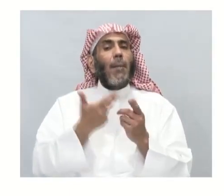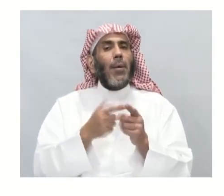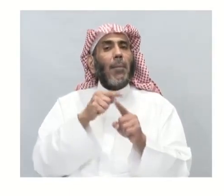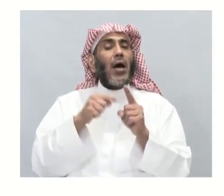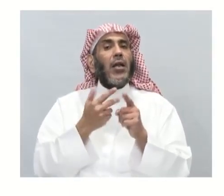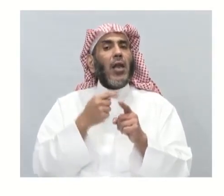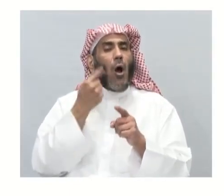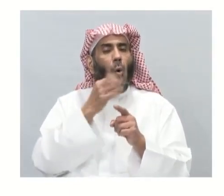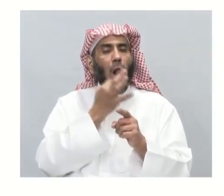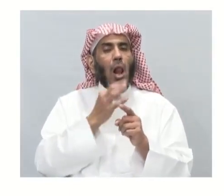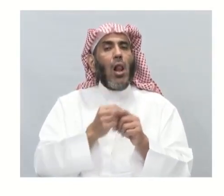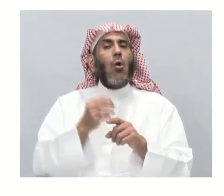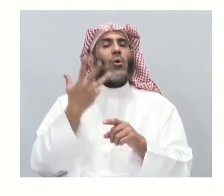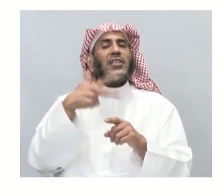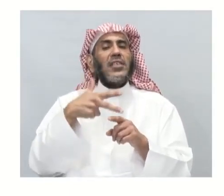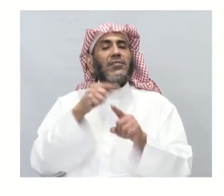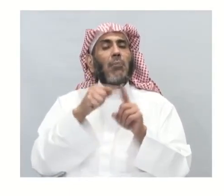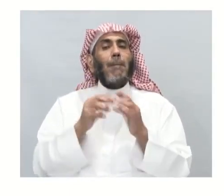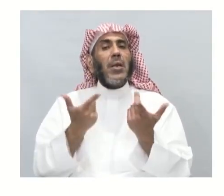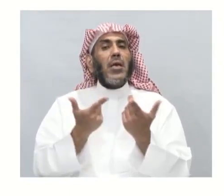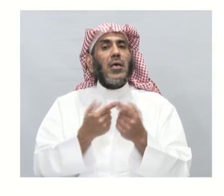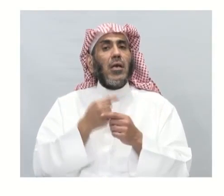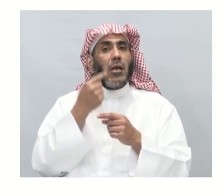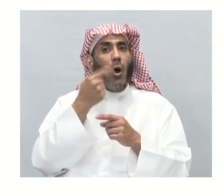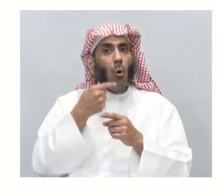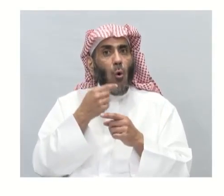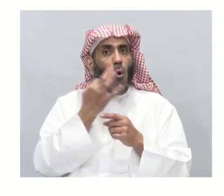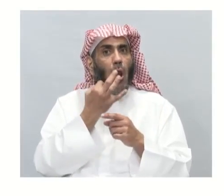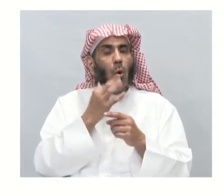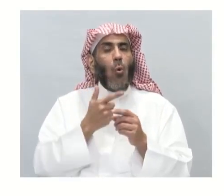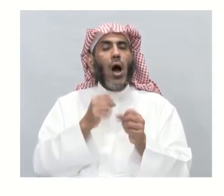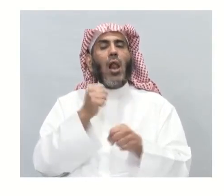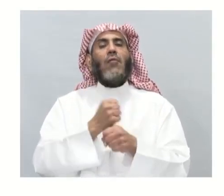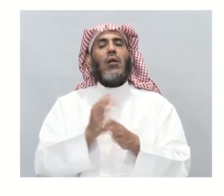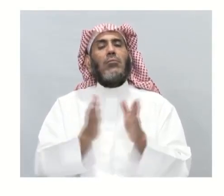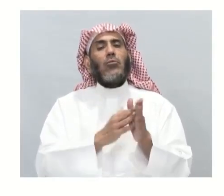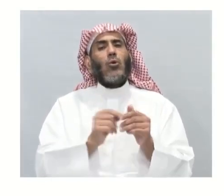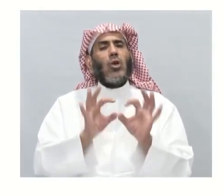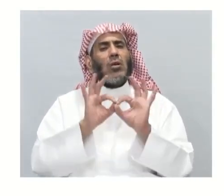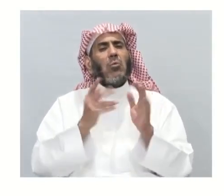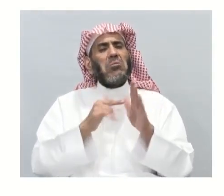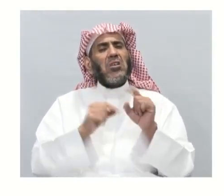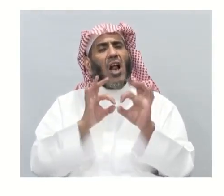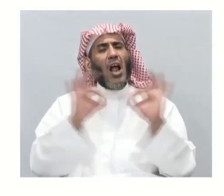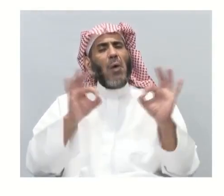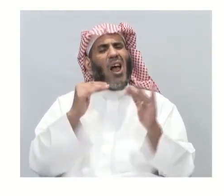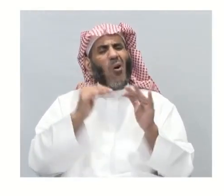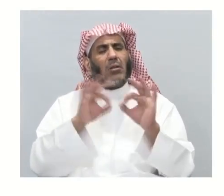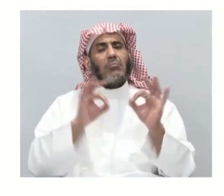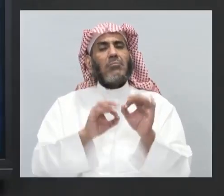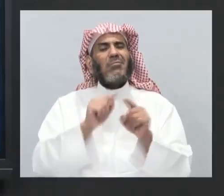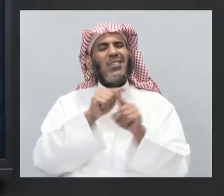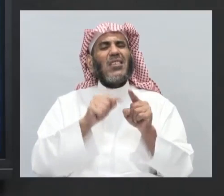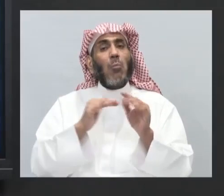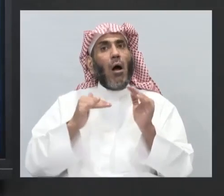نقول 90% مما نقول ونفعل وبهذا ممكن نصل الى درجه الكمال او دون الكمال لكنها نسب